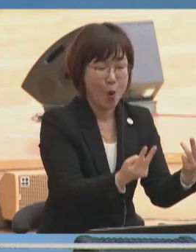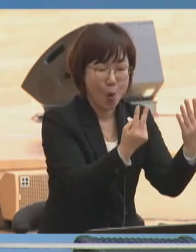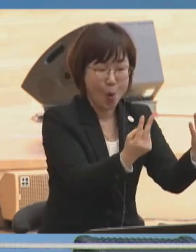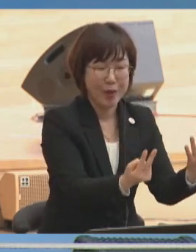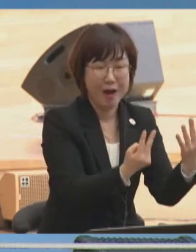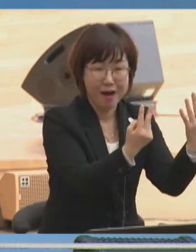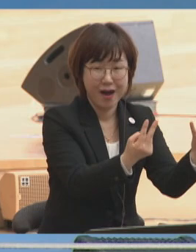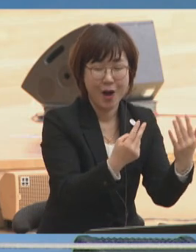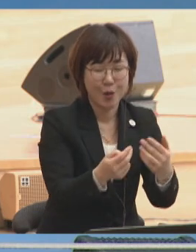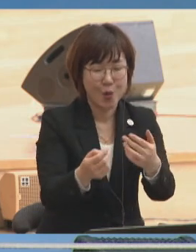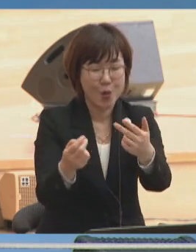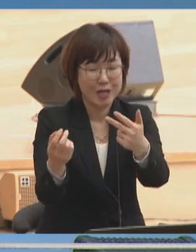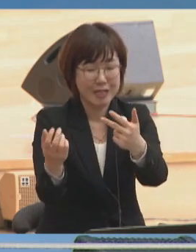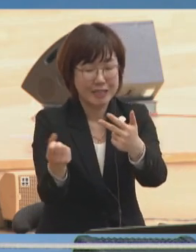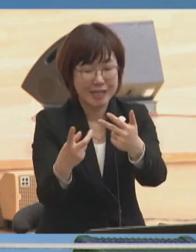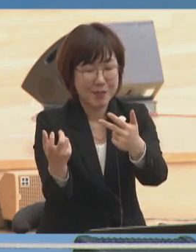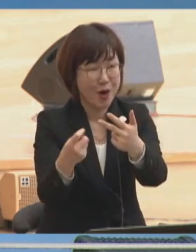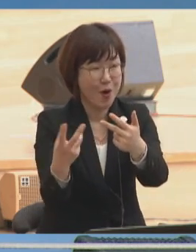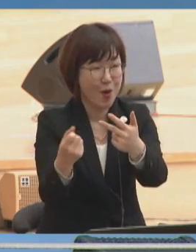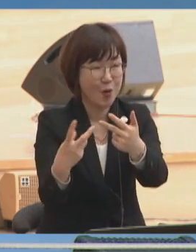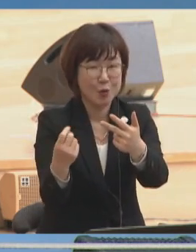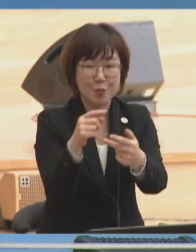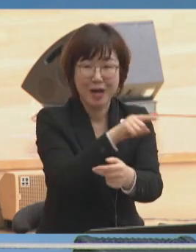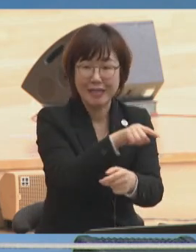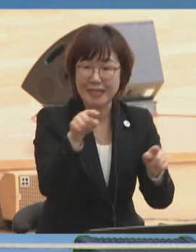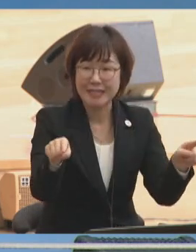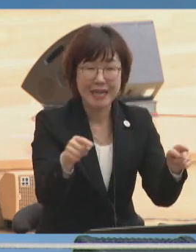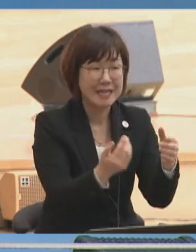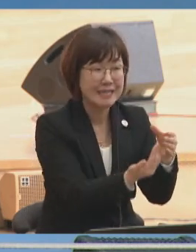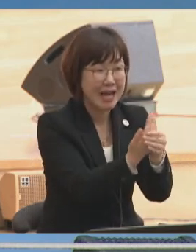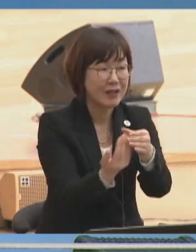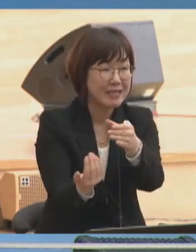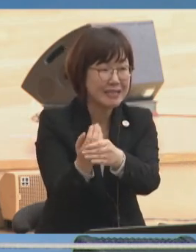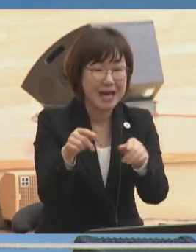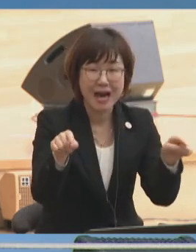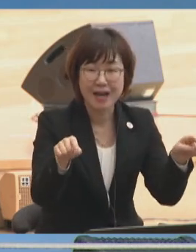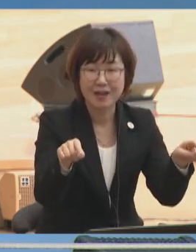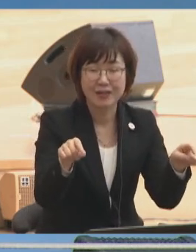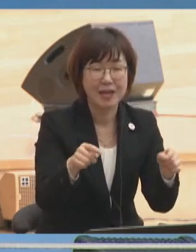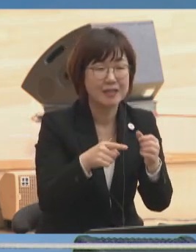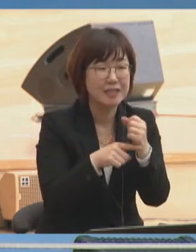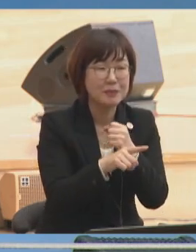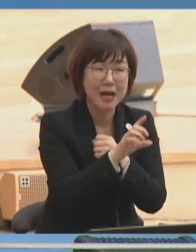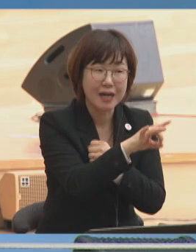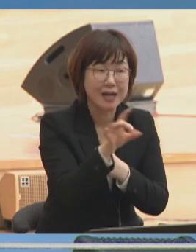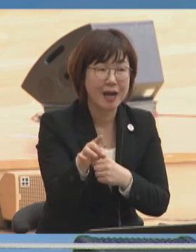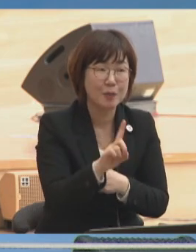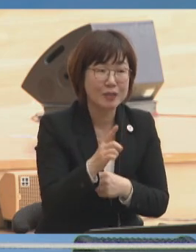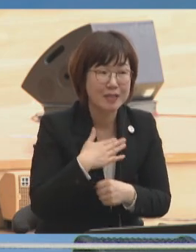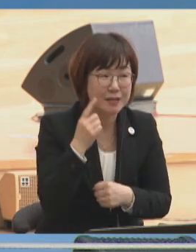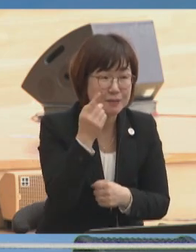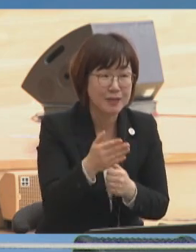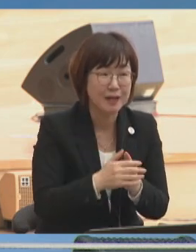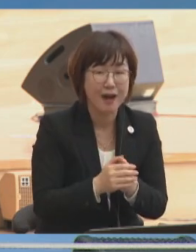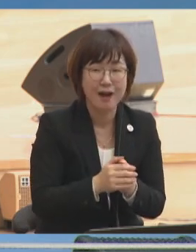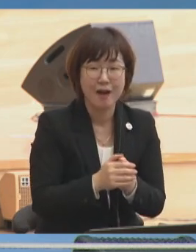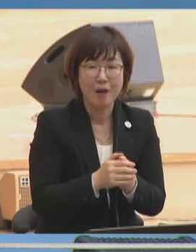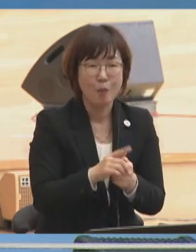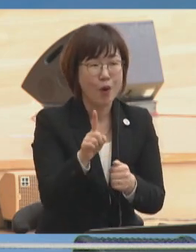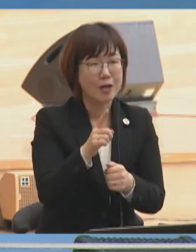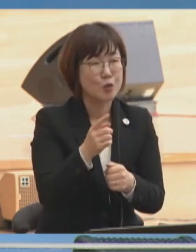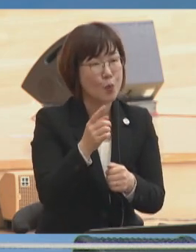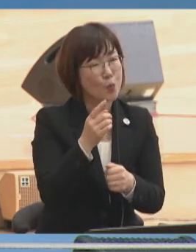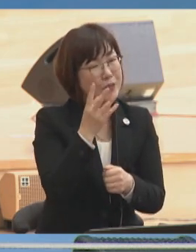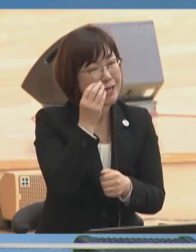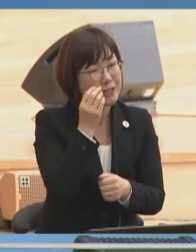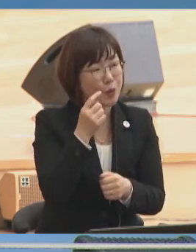오병 이어하고 칠병 두어 마리가 각각 어떤 의미가 있는 걸까요? 좀 이상하다고 생각하지 않았어요?